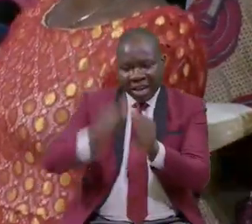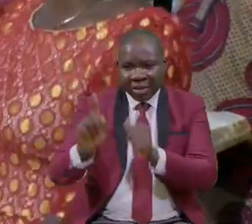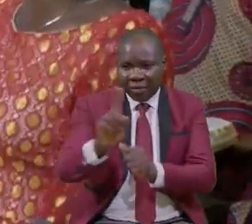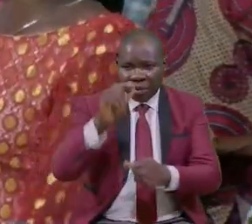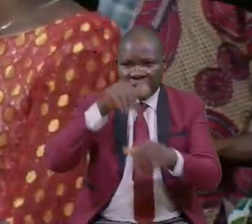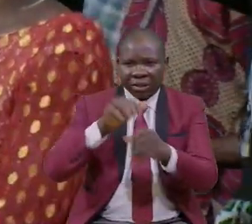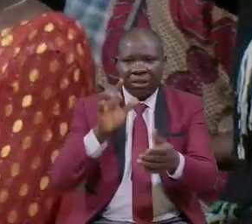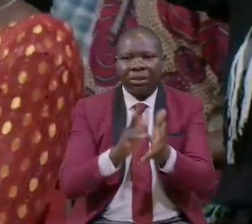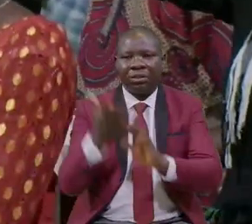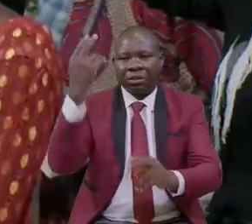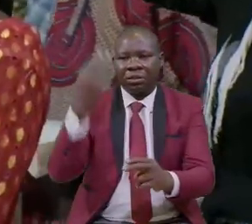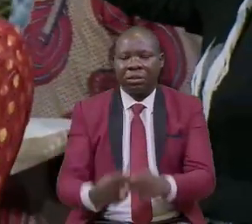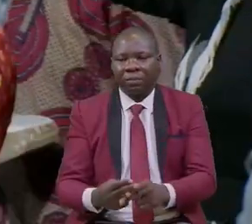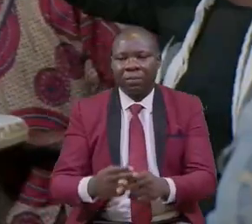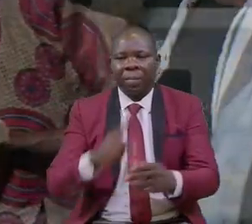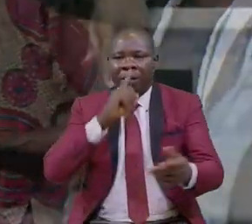Tout le monde.